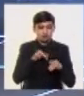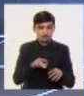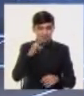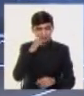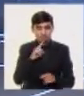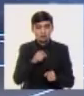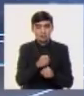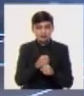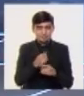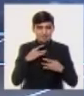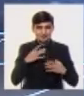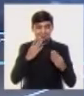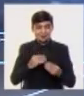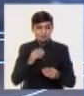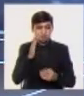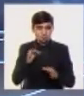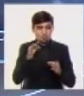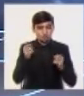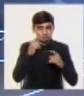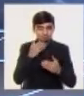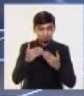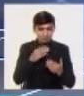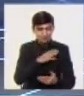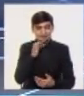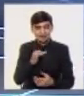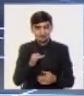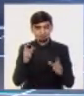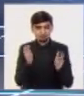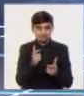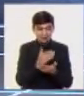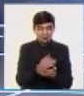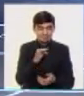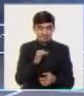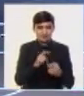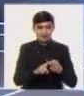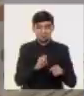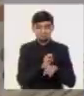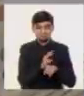займутся казахстанцы на празднике, ведь в стране действуют ограничения из-за коронавируса.